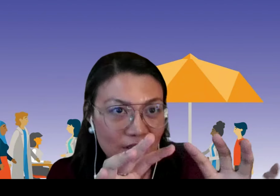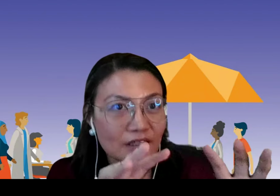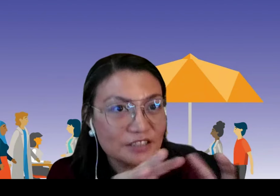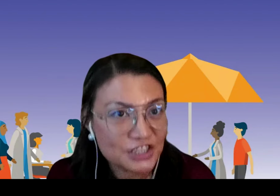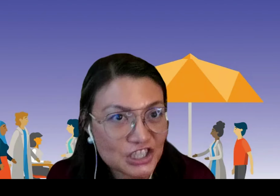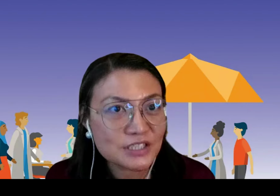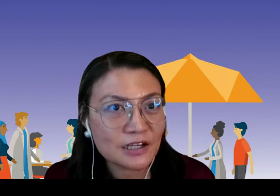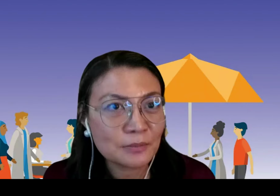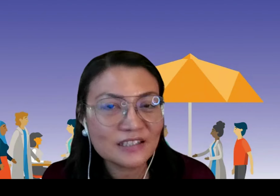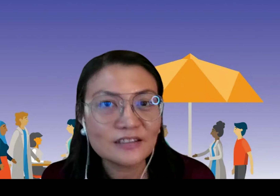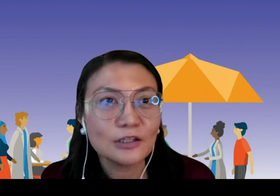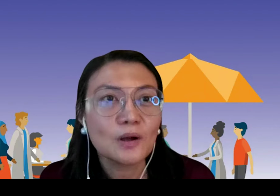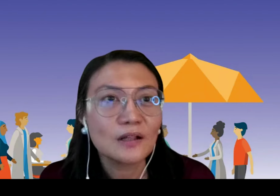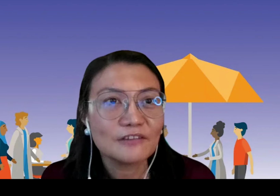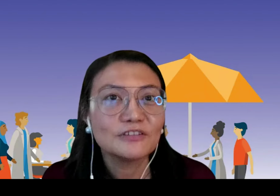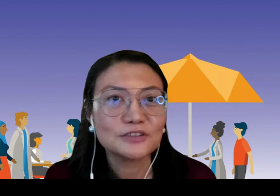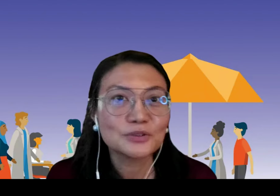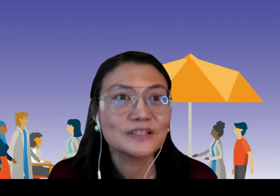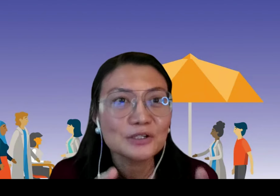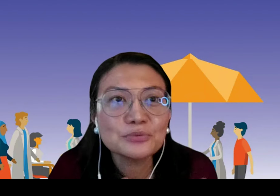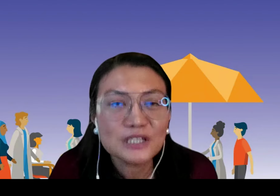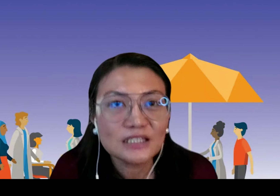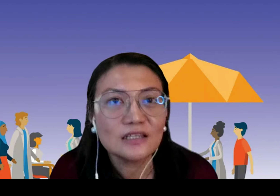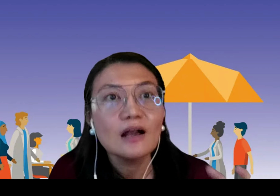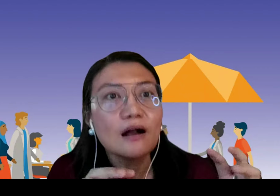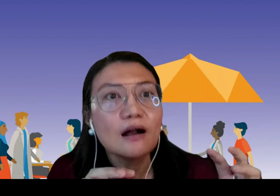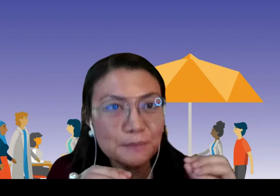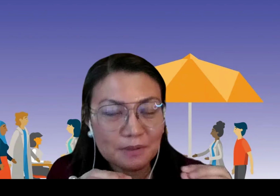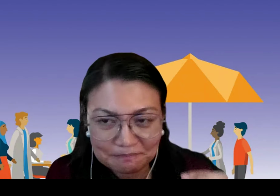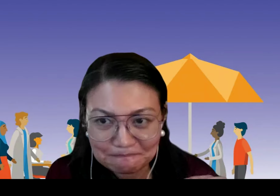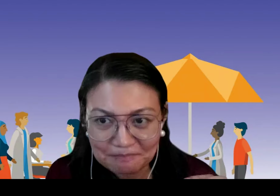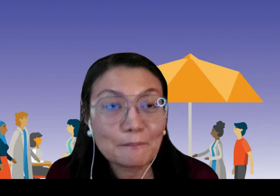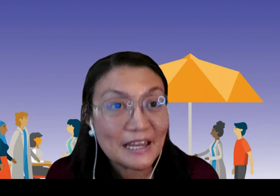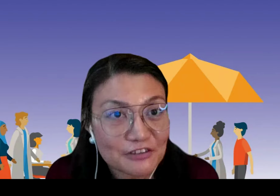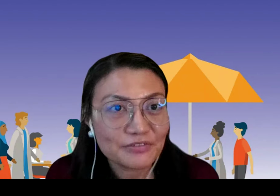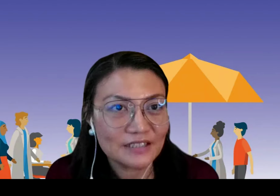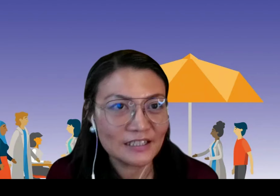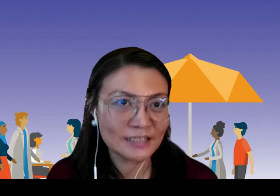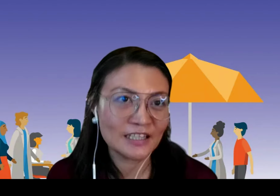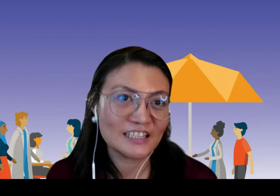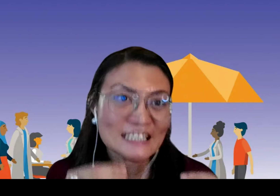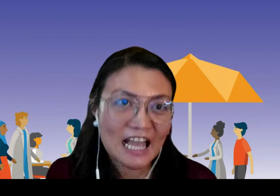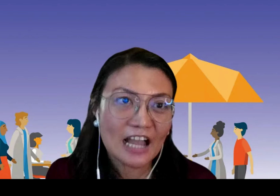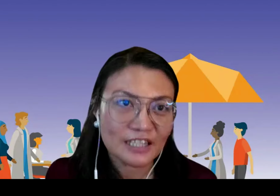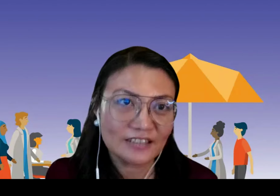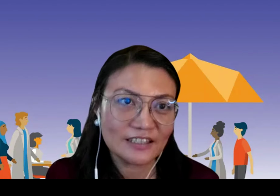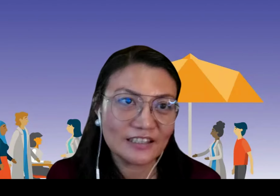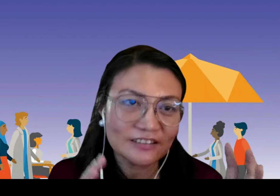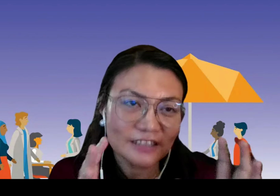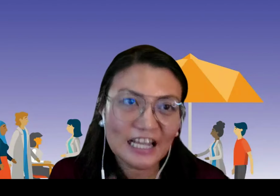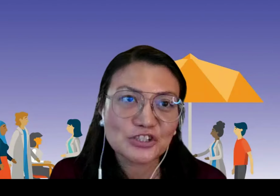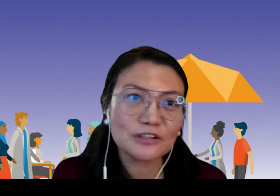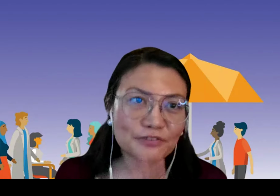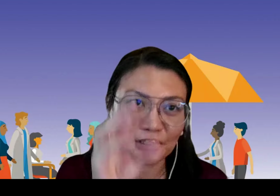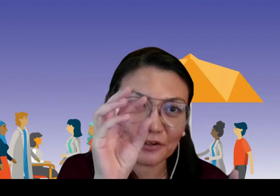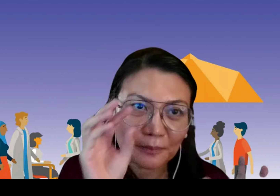la décentralisation fait que la plupart des décisions sont prises à niveau local et ça peut